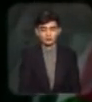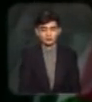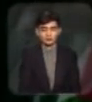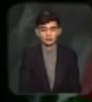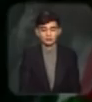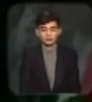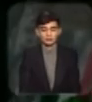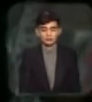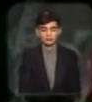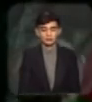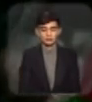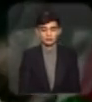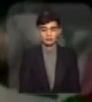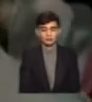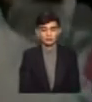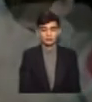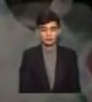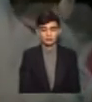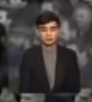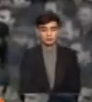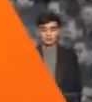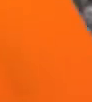Сүлейменов, Информбюро, Алматы.